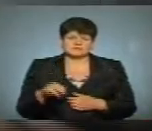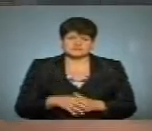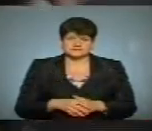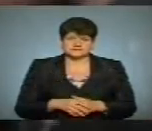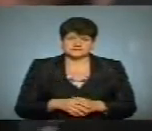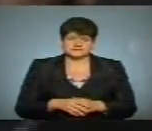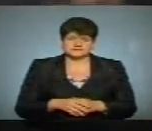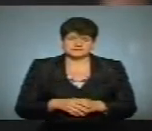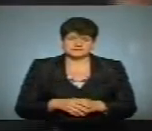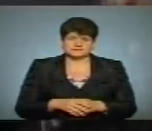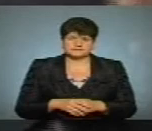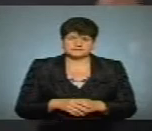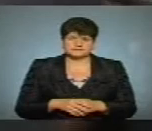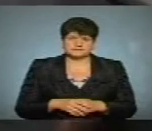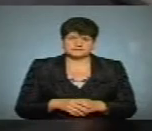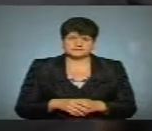Вуха! Вуха!